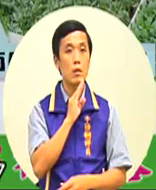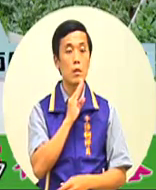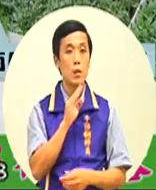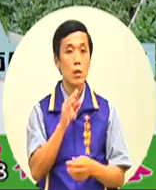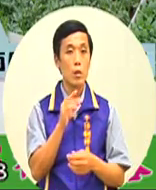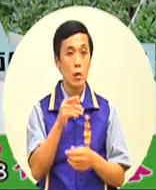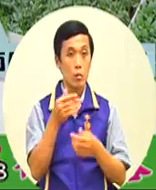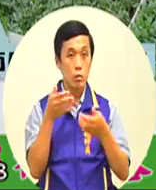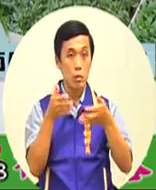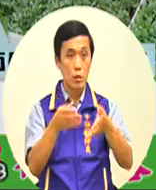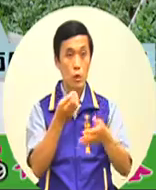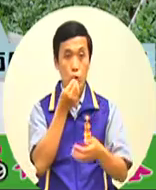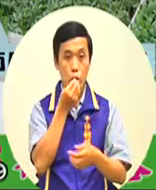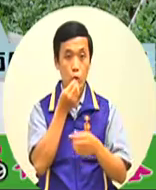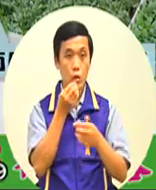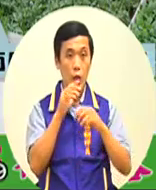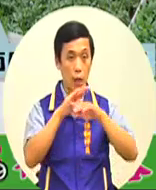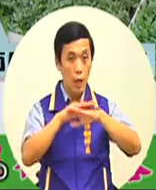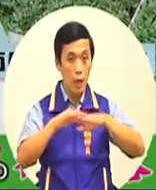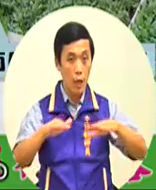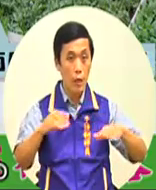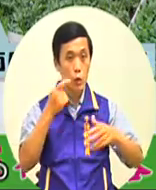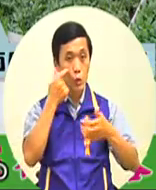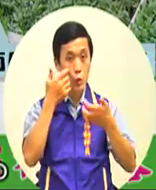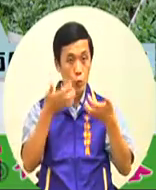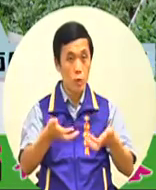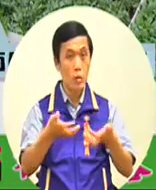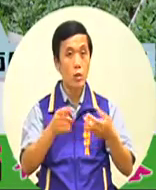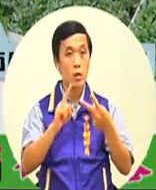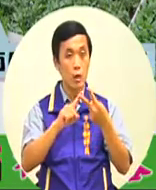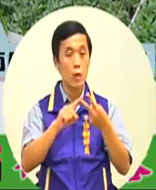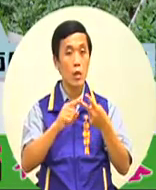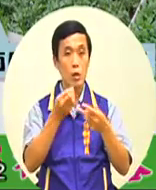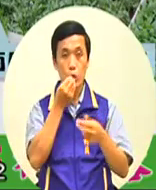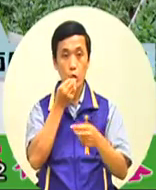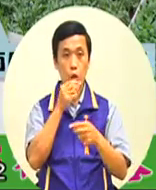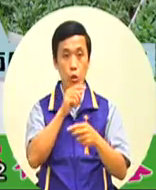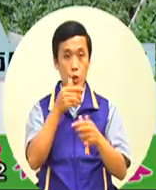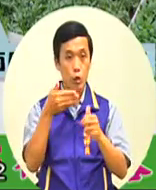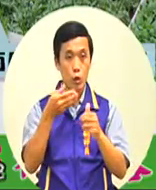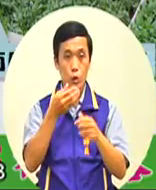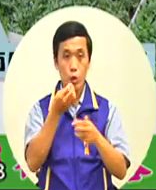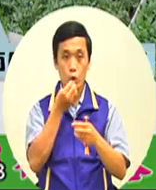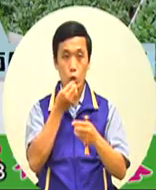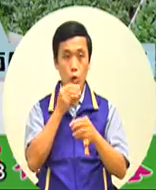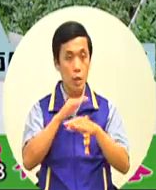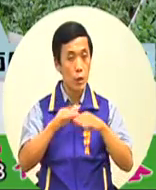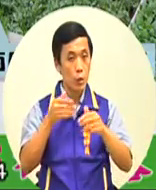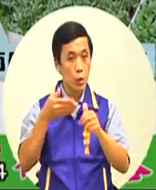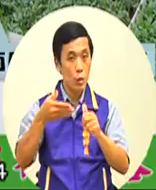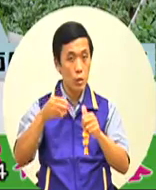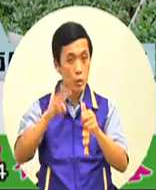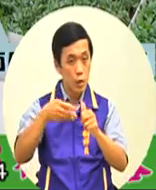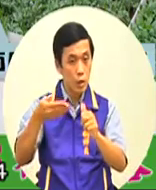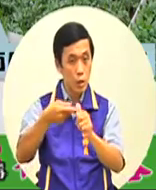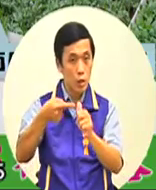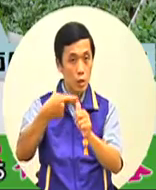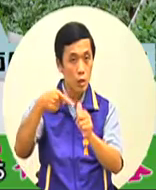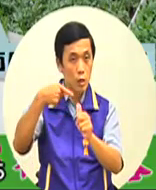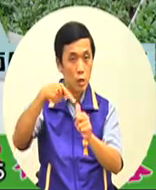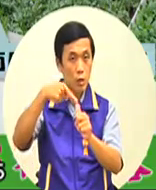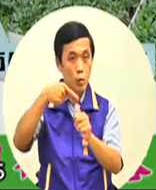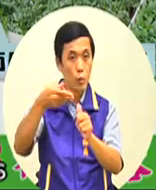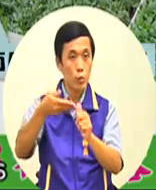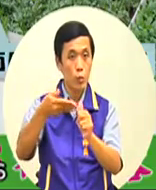视食物安全及食物教育的这也是社会的一个潮流嘛，那种